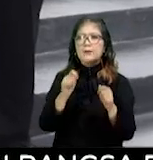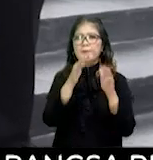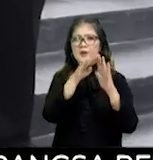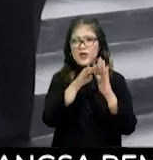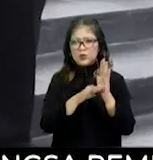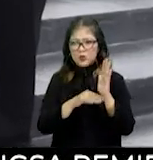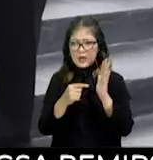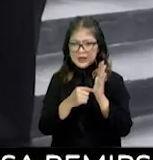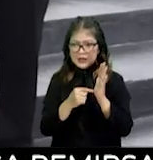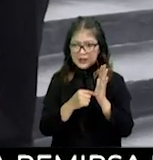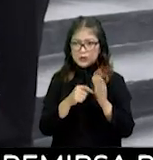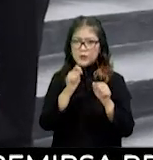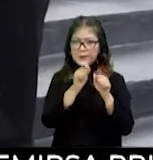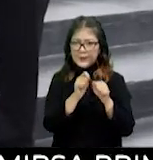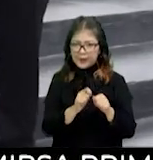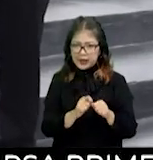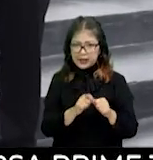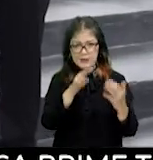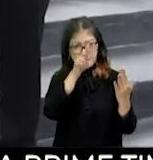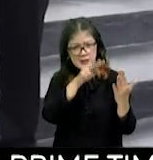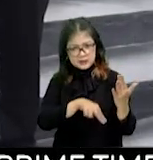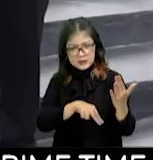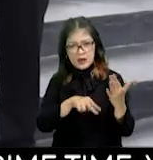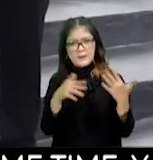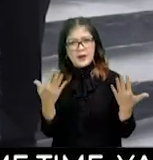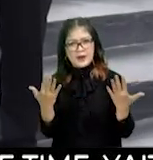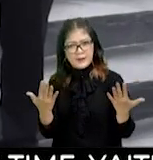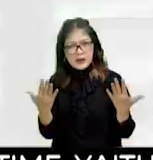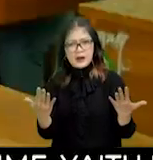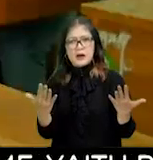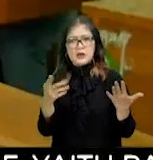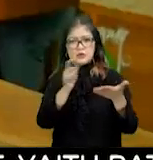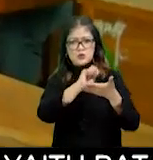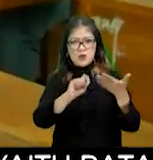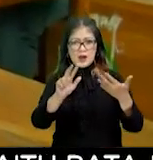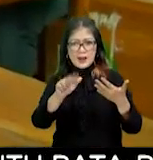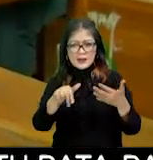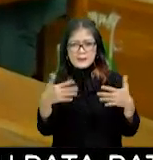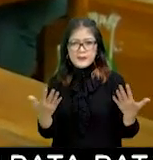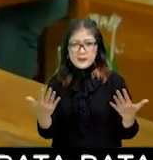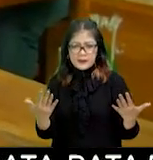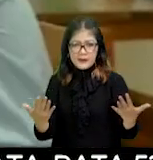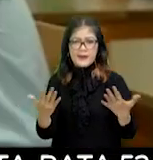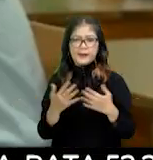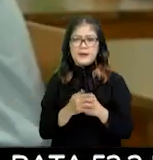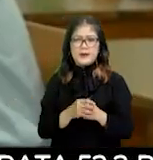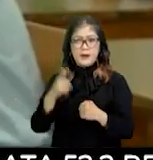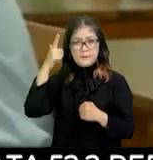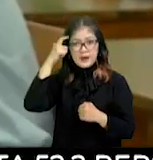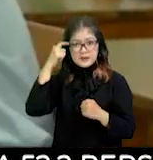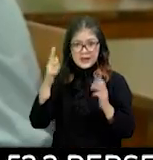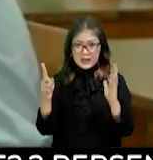untuk menormalisasi. Apa sih cara kita jadi kembali ke normal itu gimana? Agar pembelajaran tatap muka aman dari